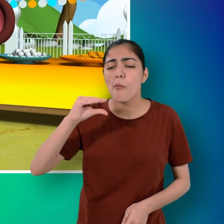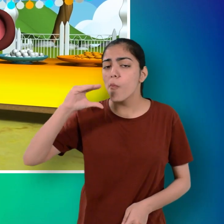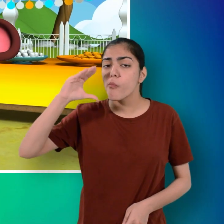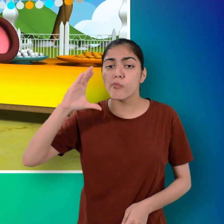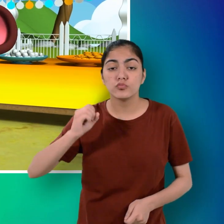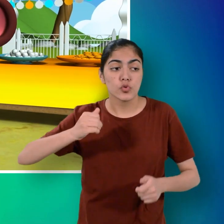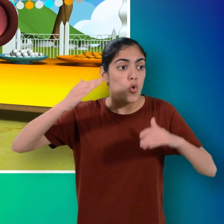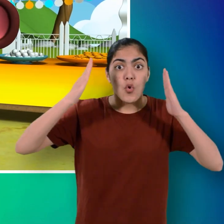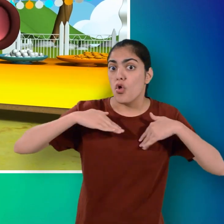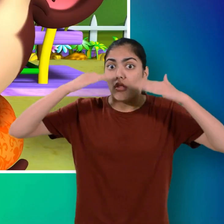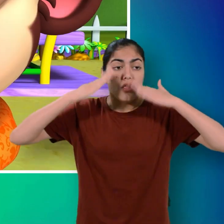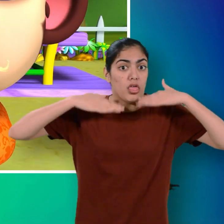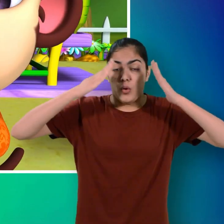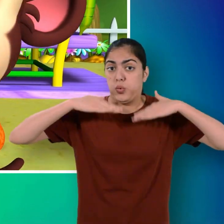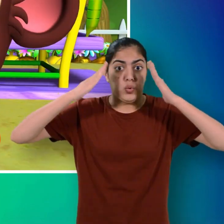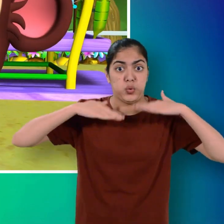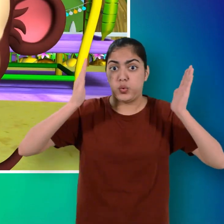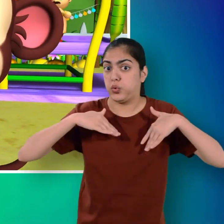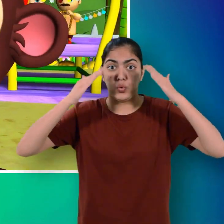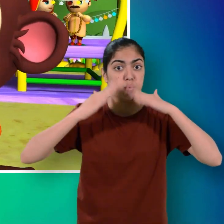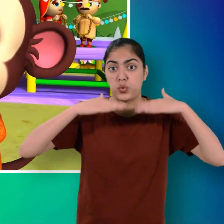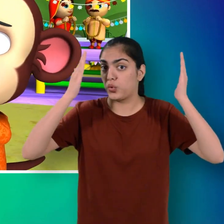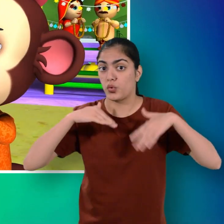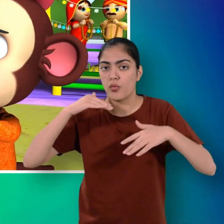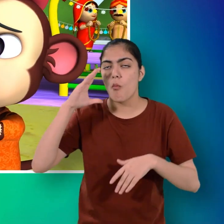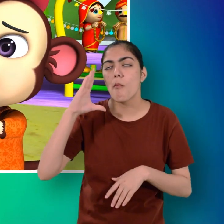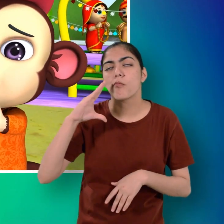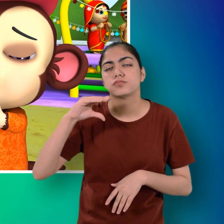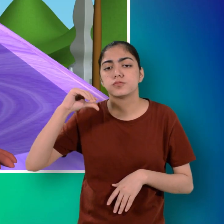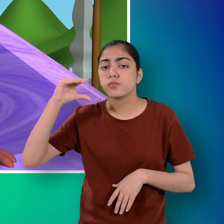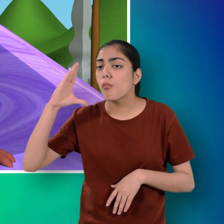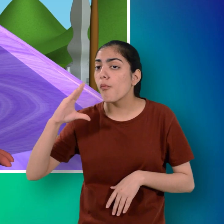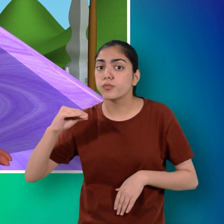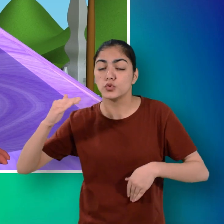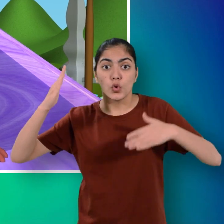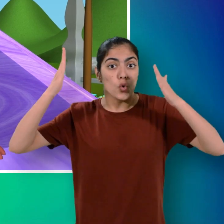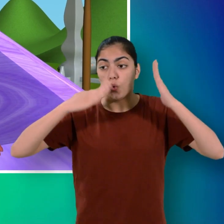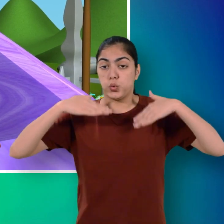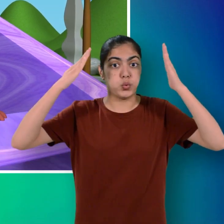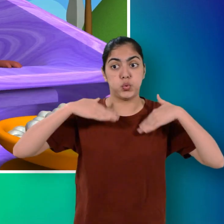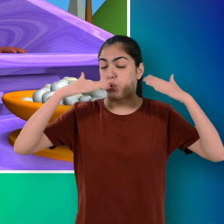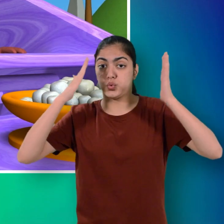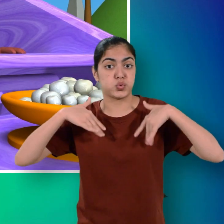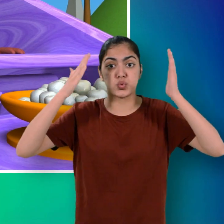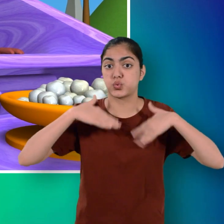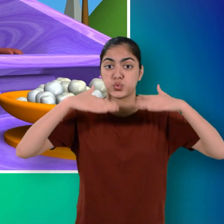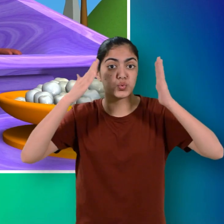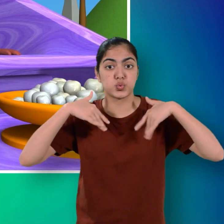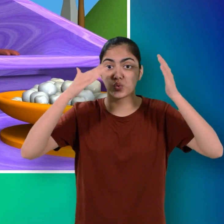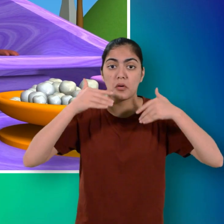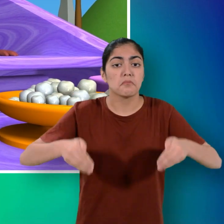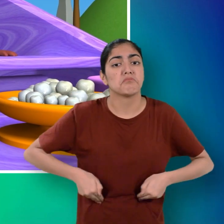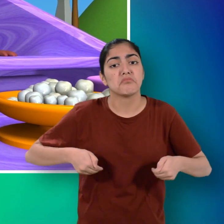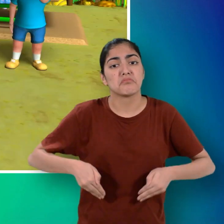से। नरम नरम था गरम गरम था जीभ जल गई लब से। नरम नरम था गरम गरम था जीभ जल